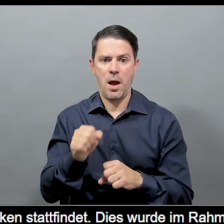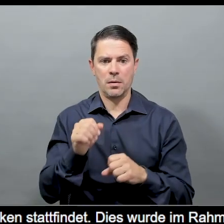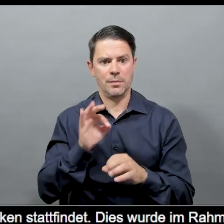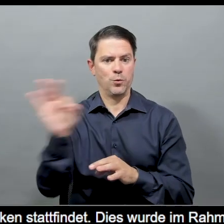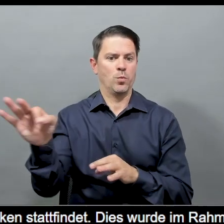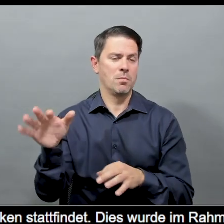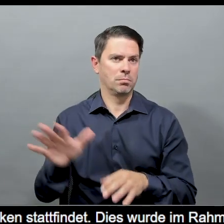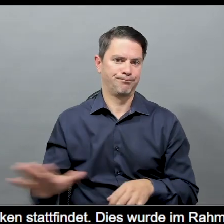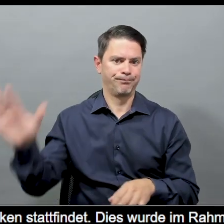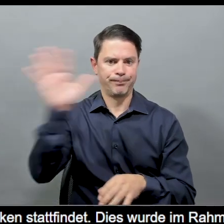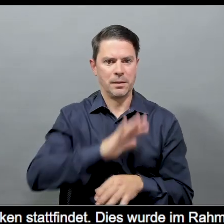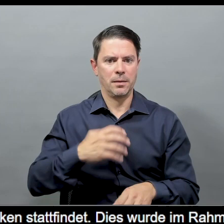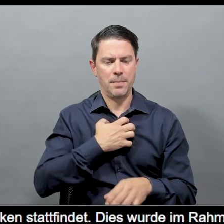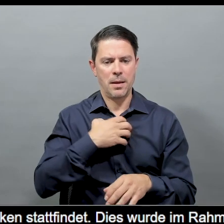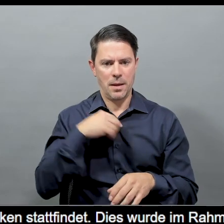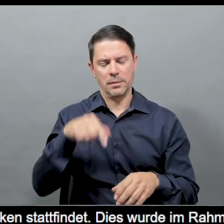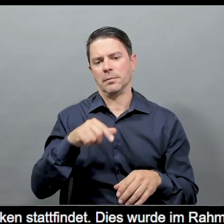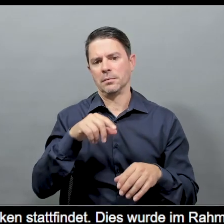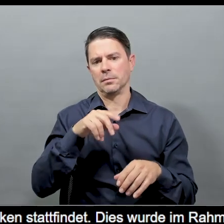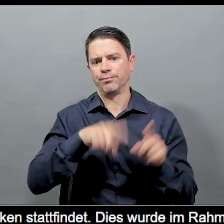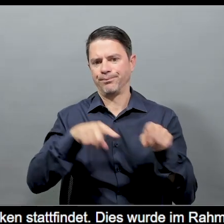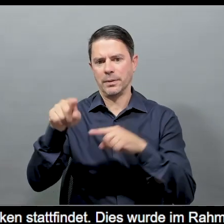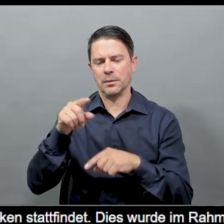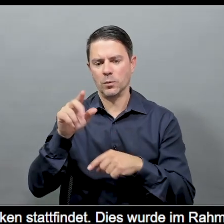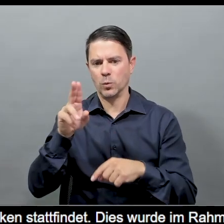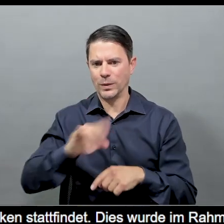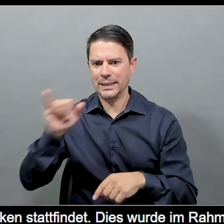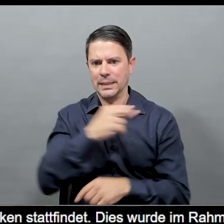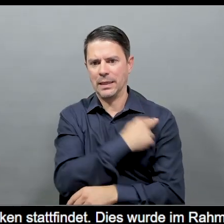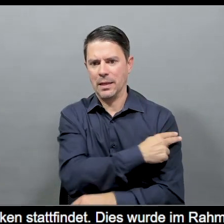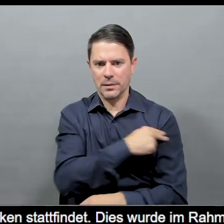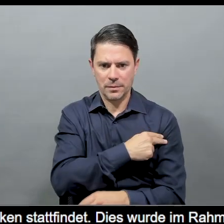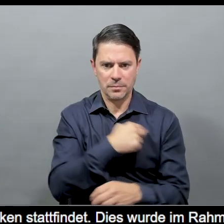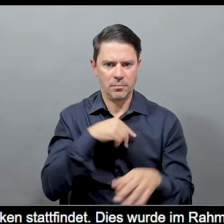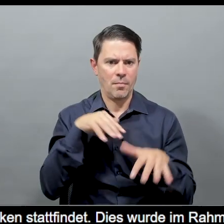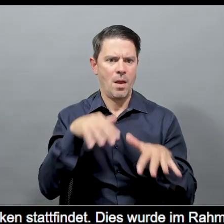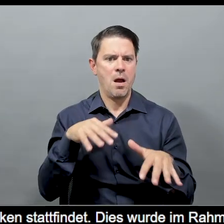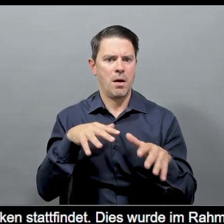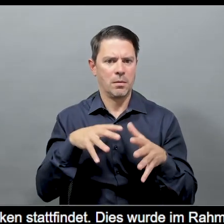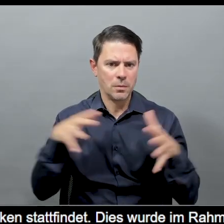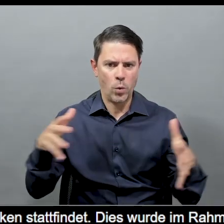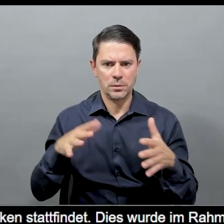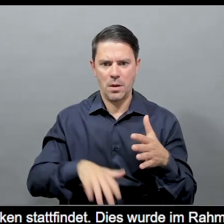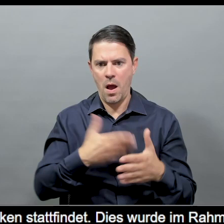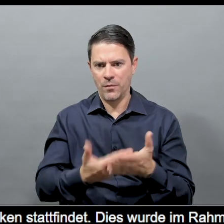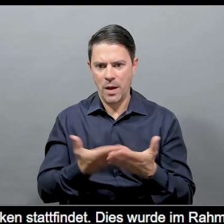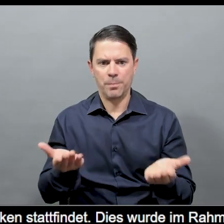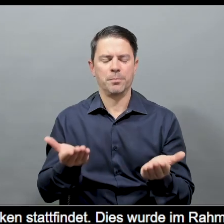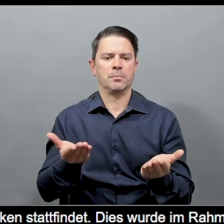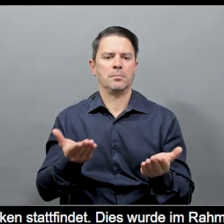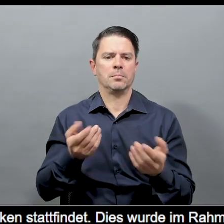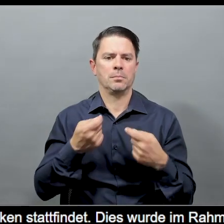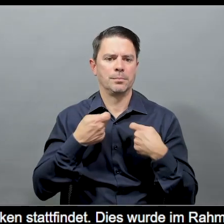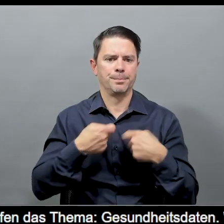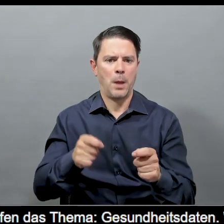Universitätskliniken in Bayern, weil wir auf der anderen Seite wissen, dass wir auch da große Aufgaben haben, große Bauprojekte in fast allen Landesteilen